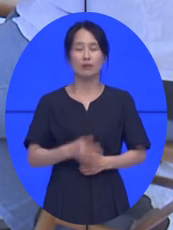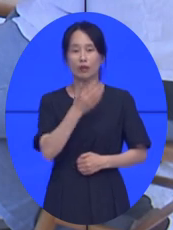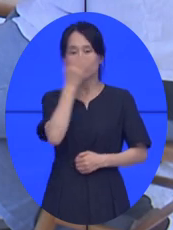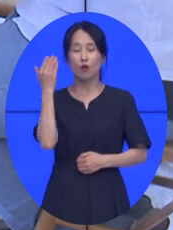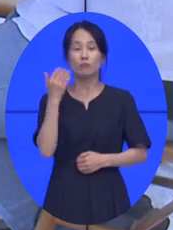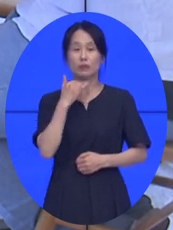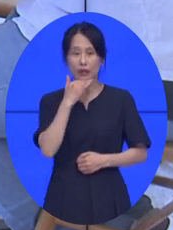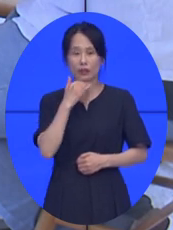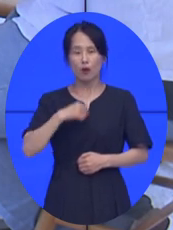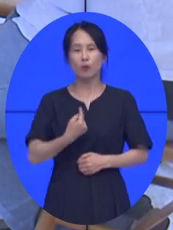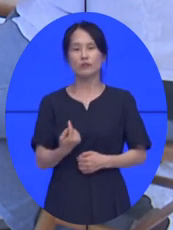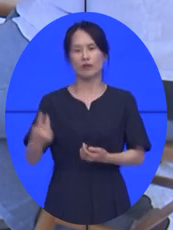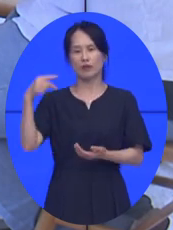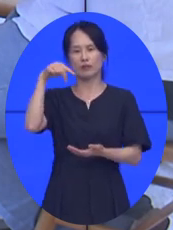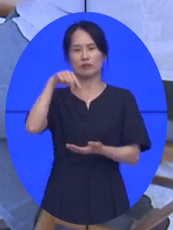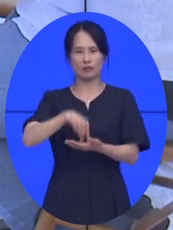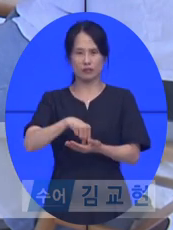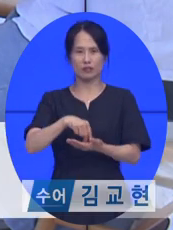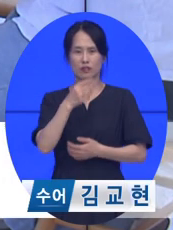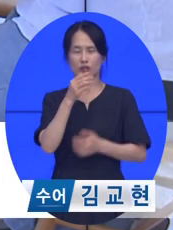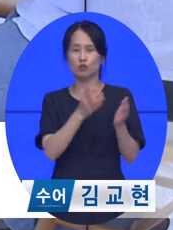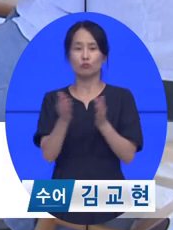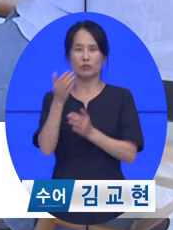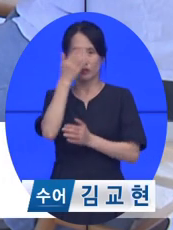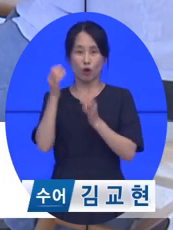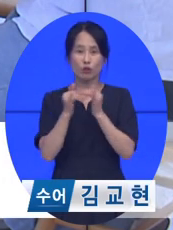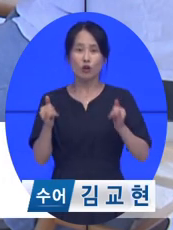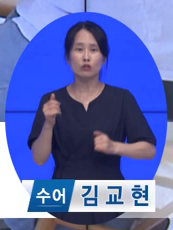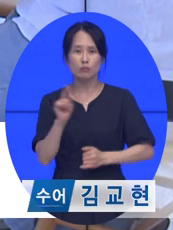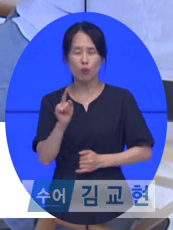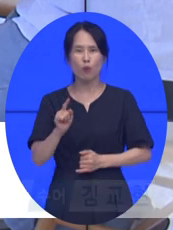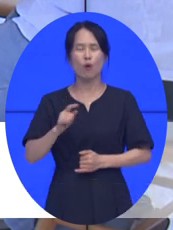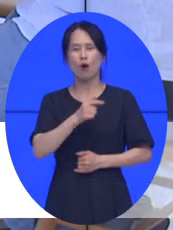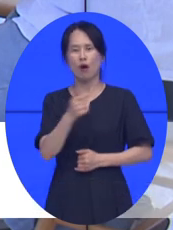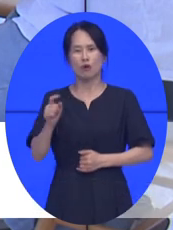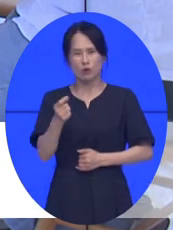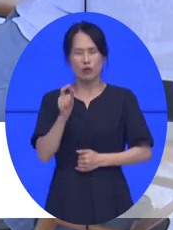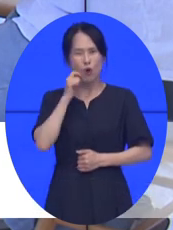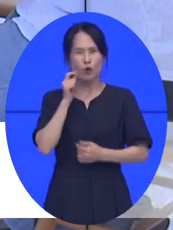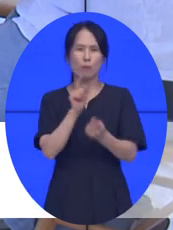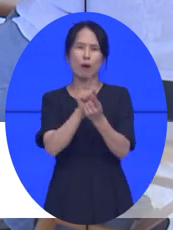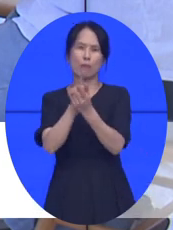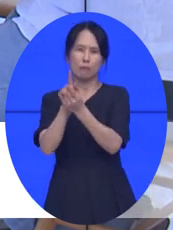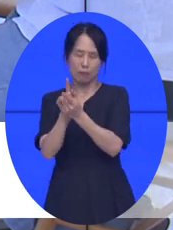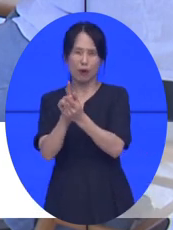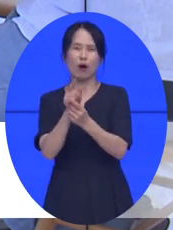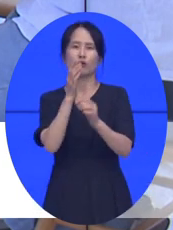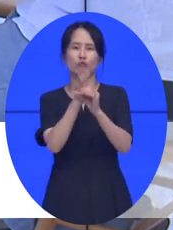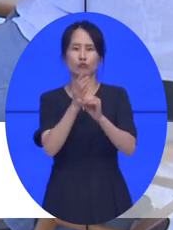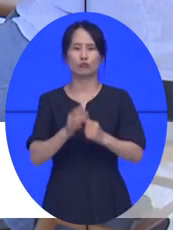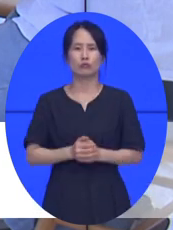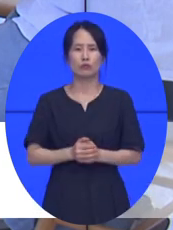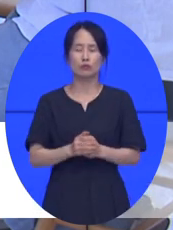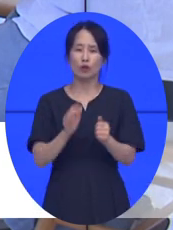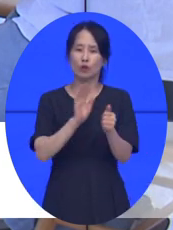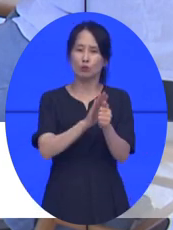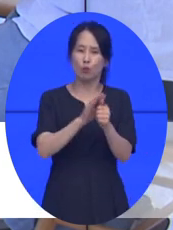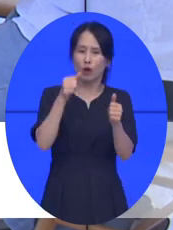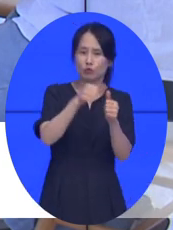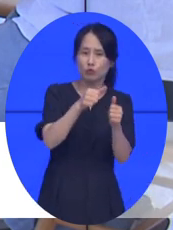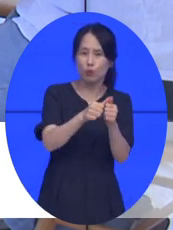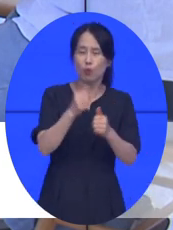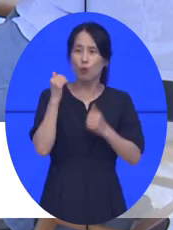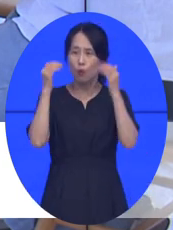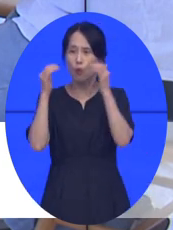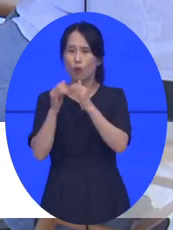이른 나이에 홀로 세상에 뛰어든 자립 준비 청년들은 생활 속에서 크고 작은 어려움을 겪기 마련인데요. 이런 경우에 조언을 해줄